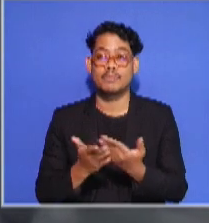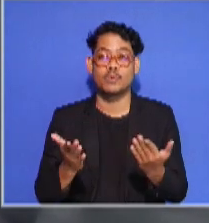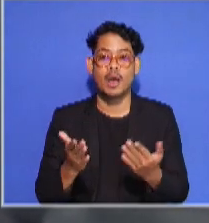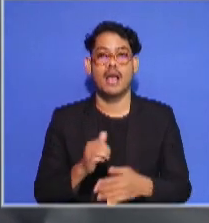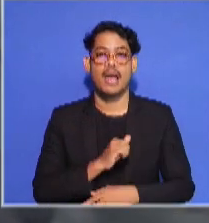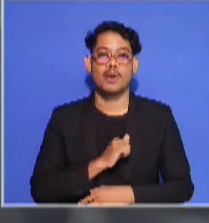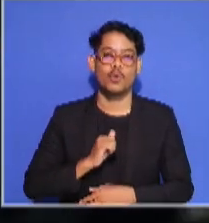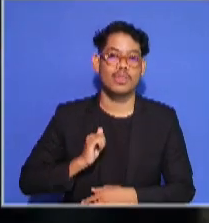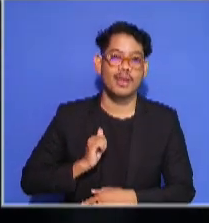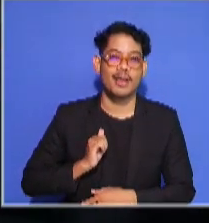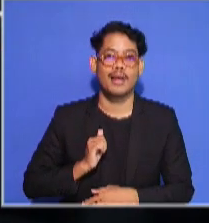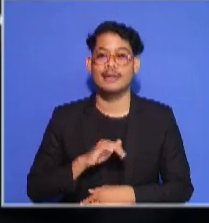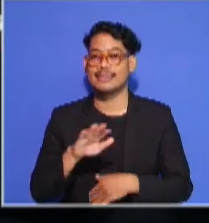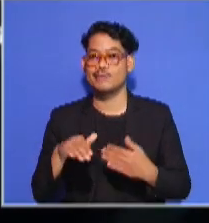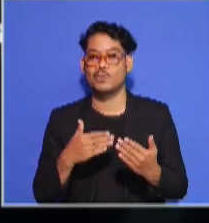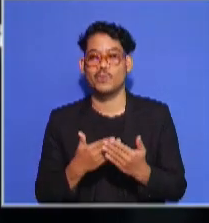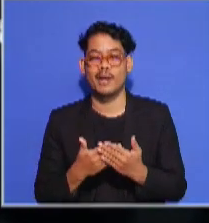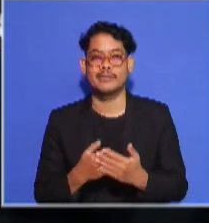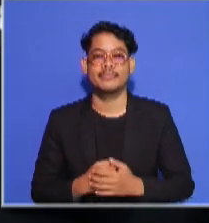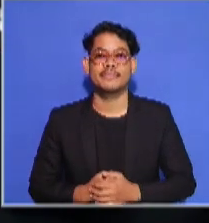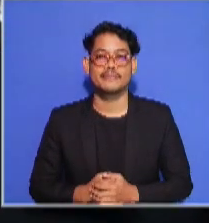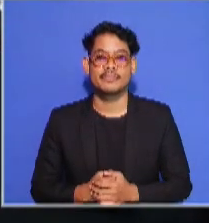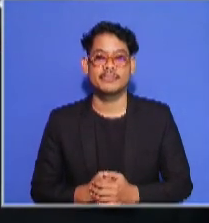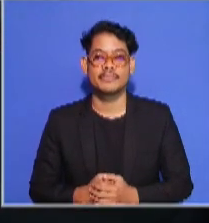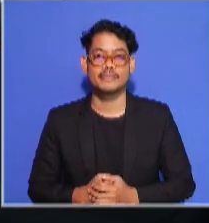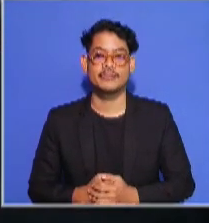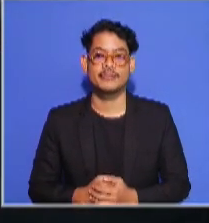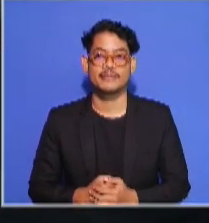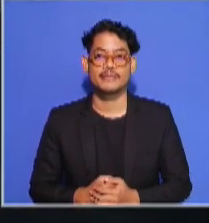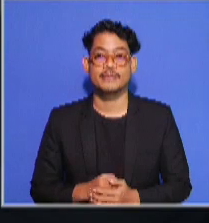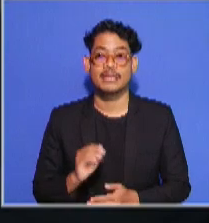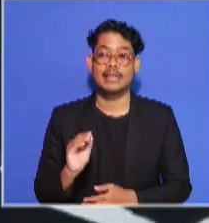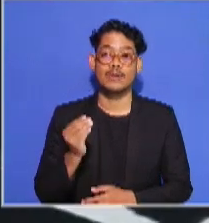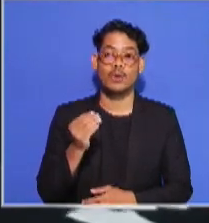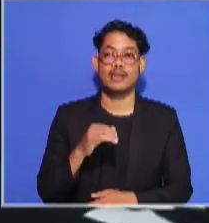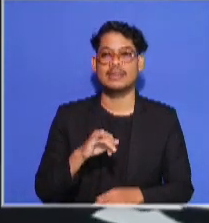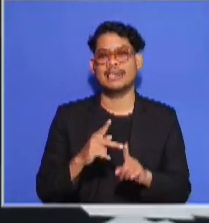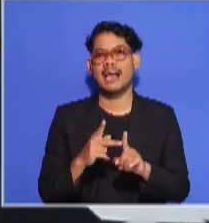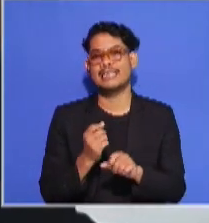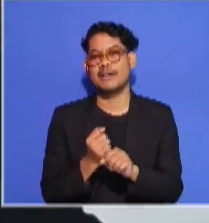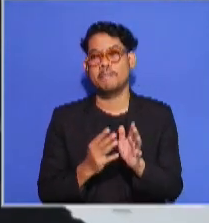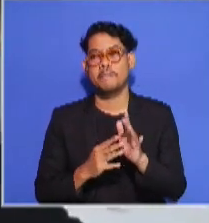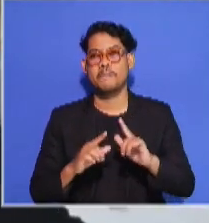IHGMA semuanya. Sementara itu, Ketua IHGMA DIY periode